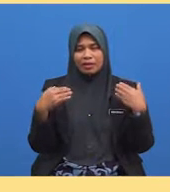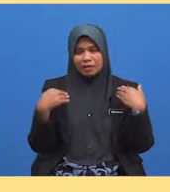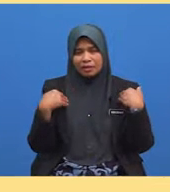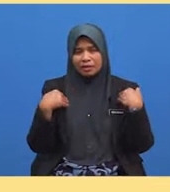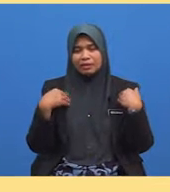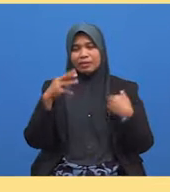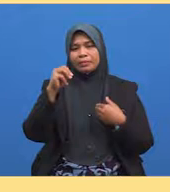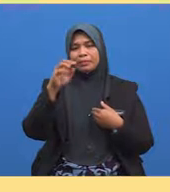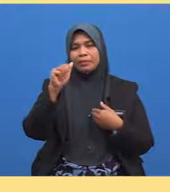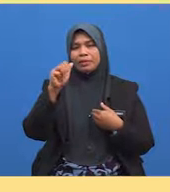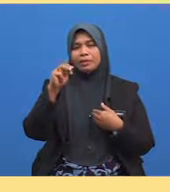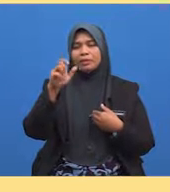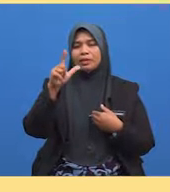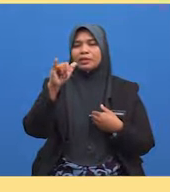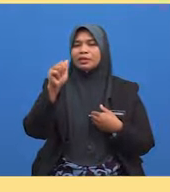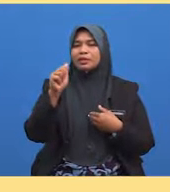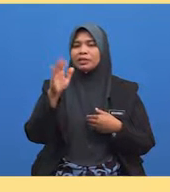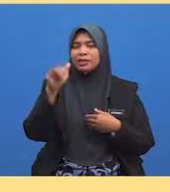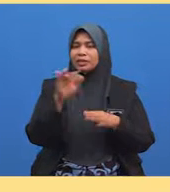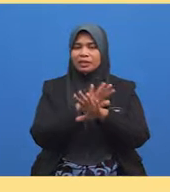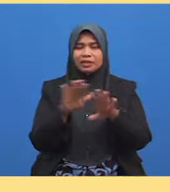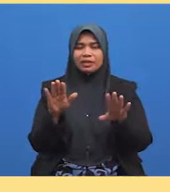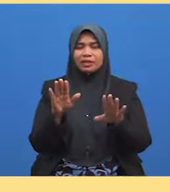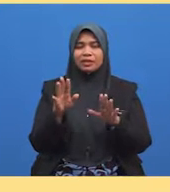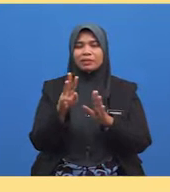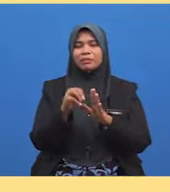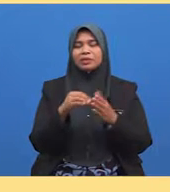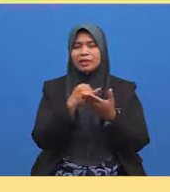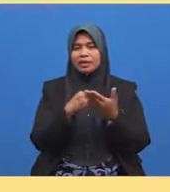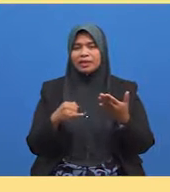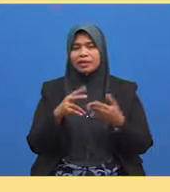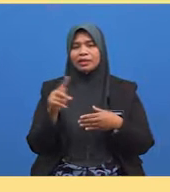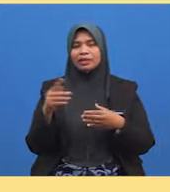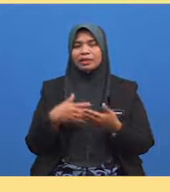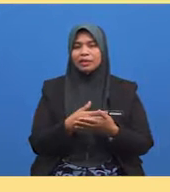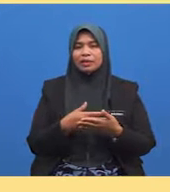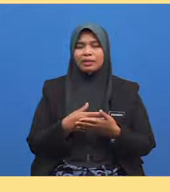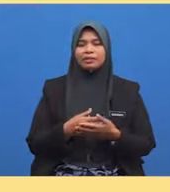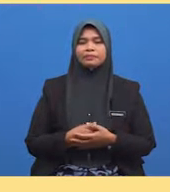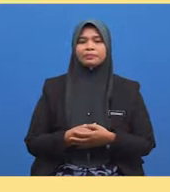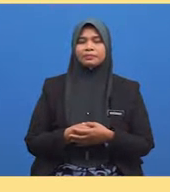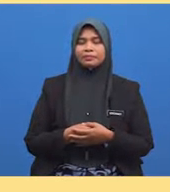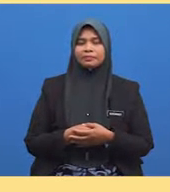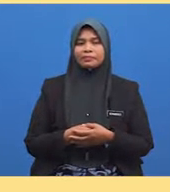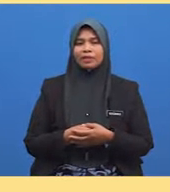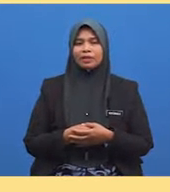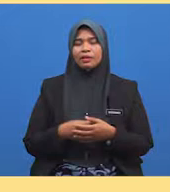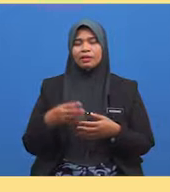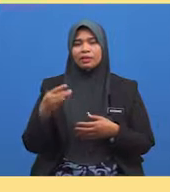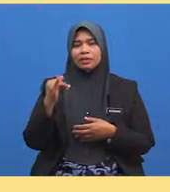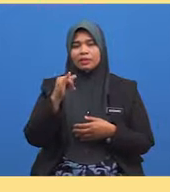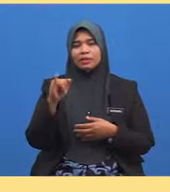sejenis haiwan mamalia yang tidak melahirkan anak, iaitu haiwan platipus.